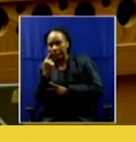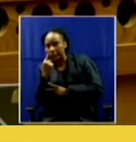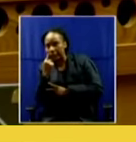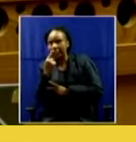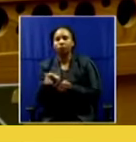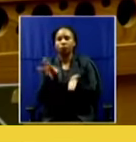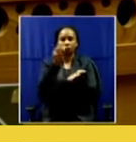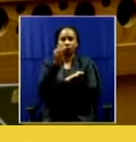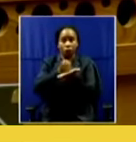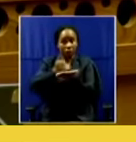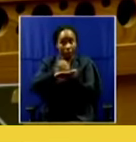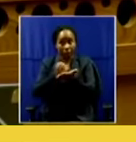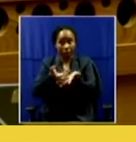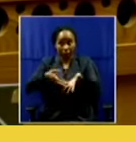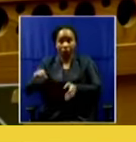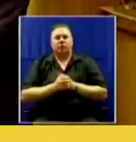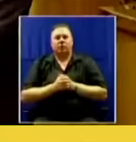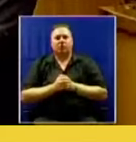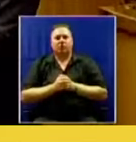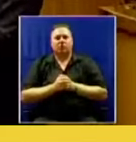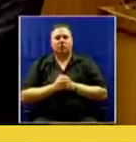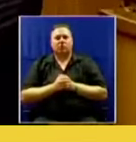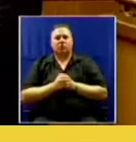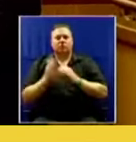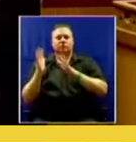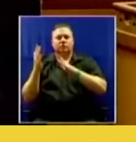de réglementation des produits de santé.